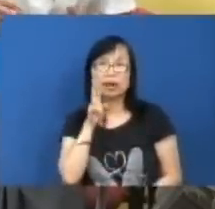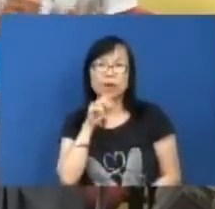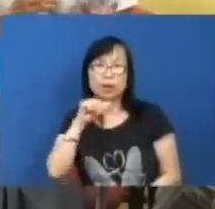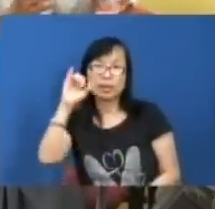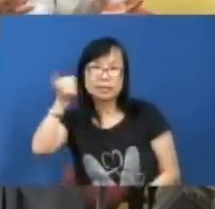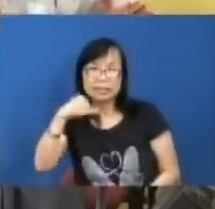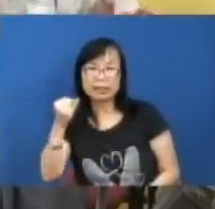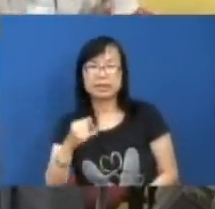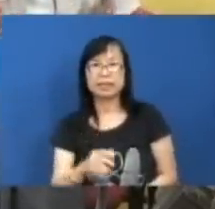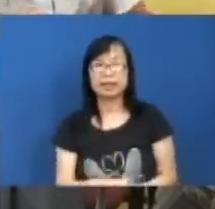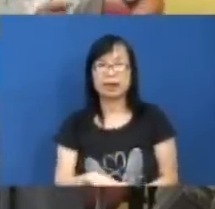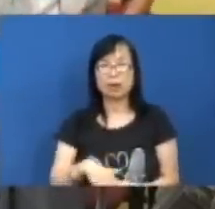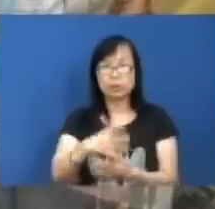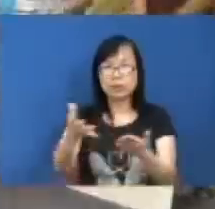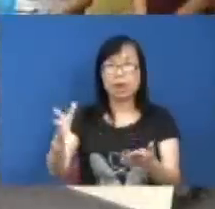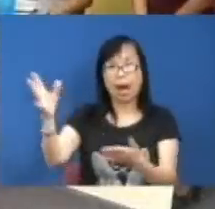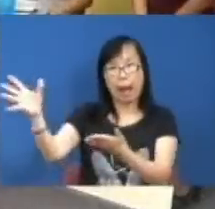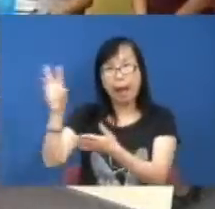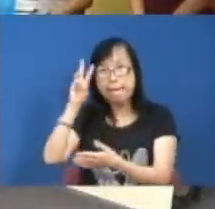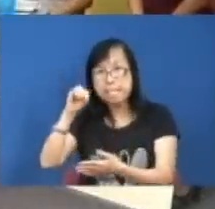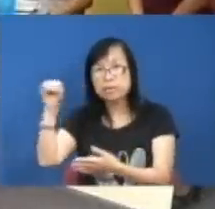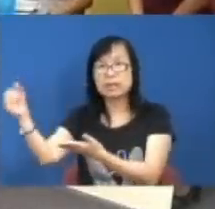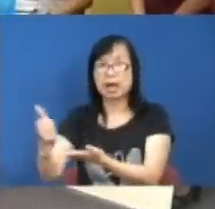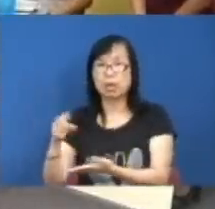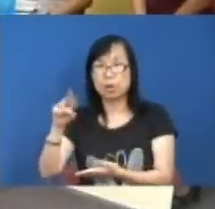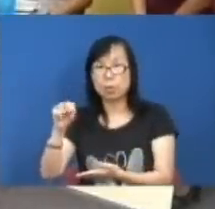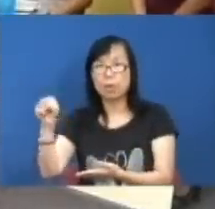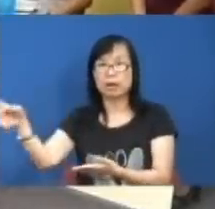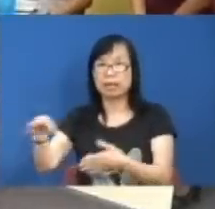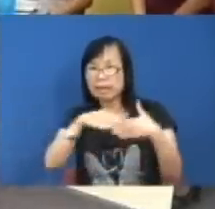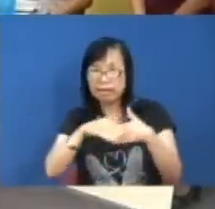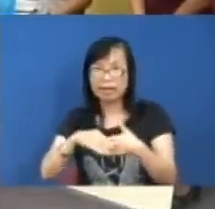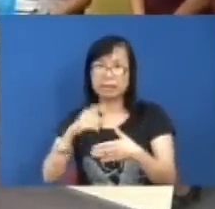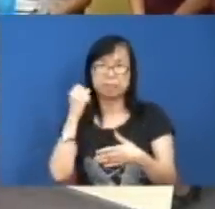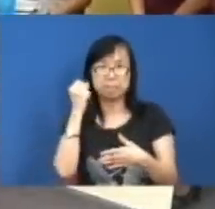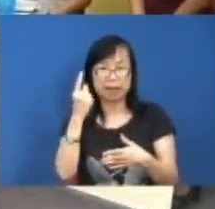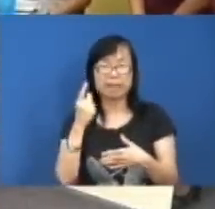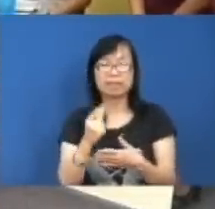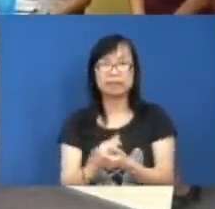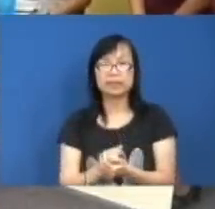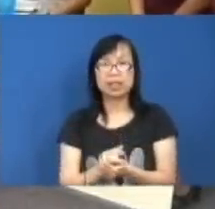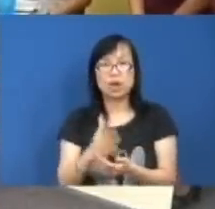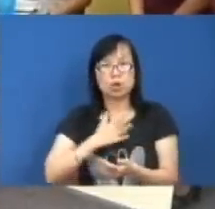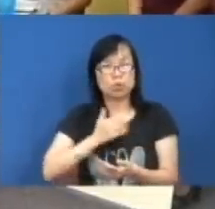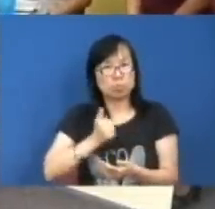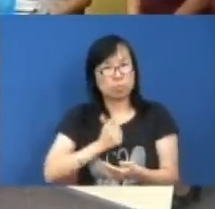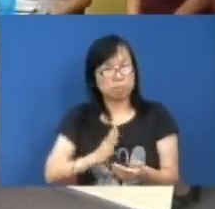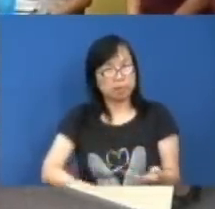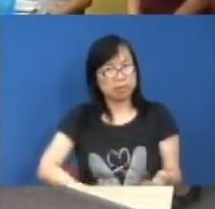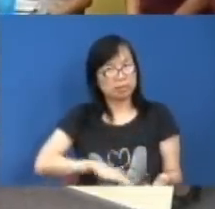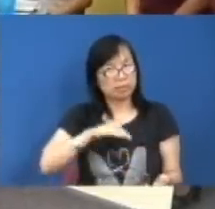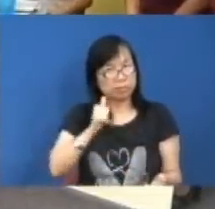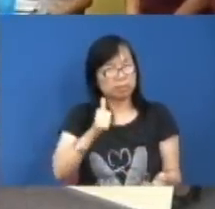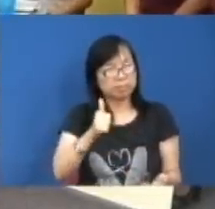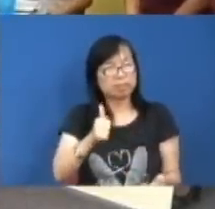諗今日我哋整體咧就好多謝 Michelle 同 Noel 啦，即係帶啲咁精彩嘅，即係咁準備充足嘅一啲